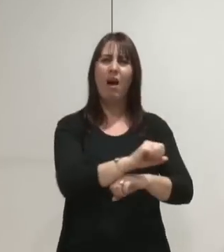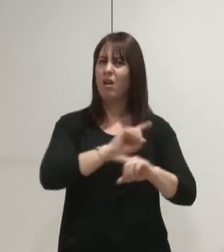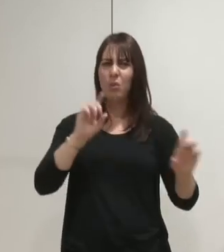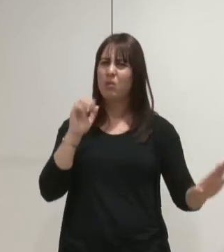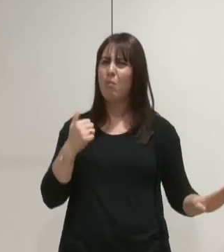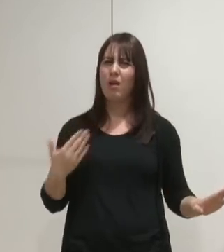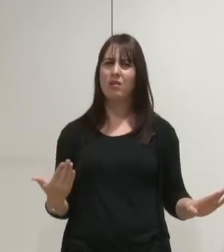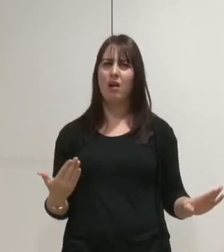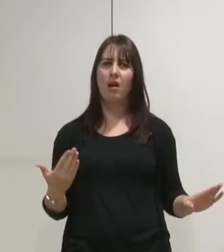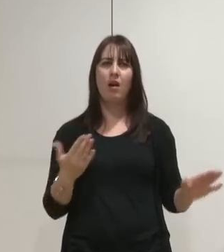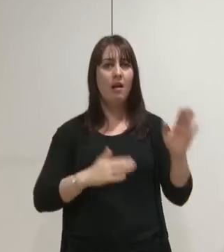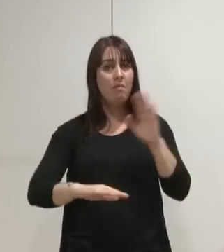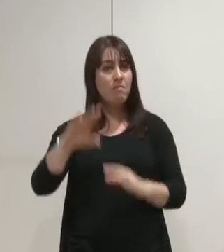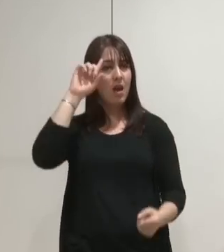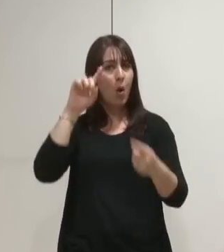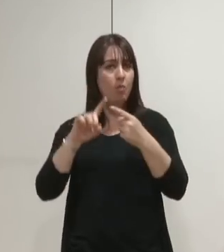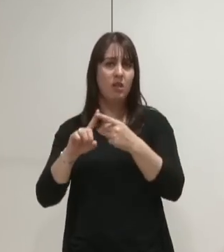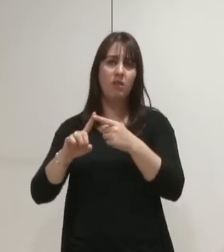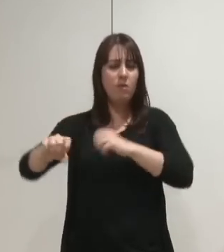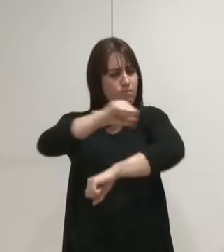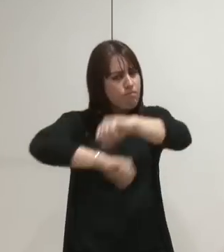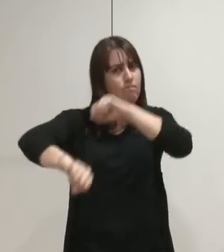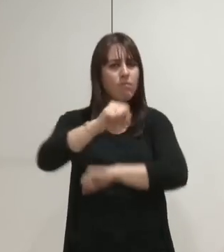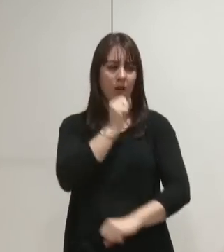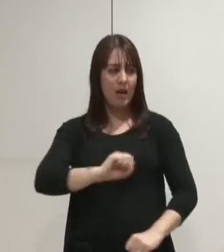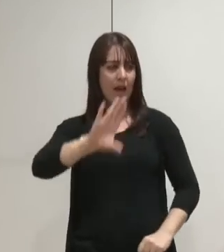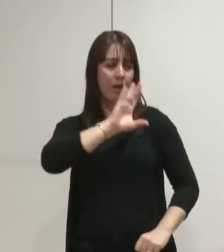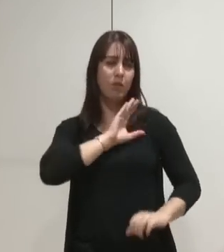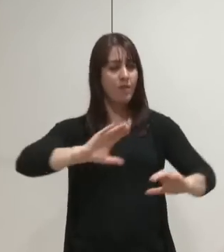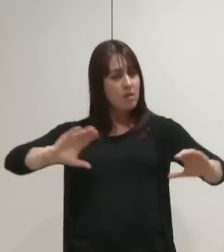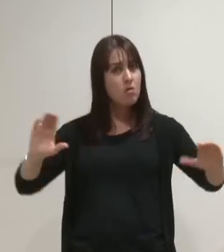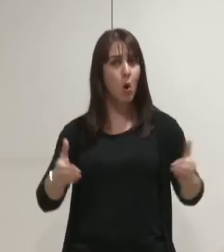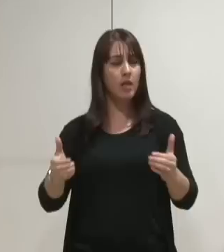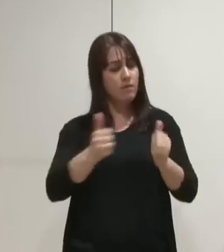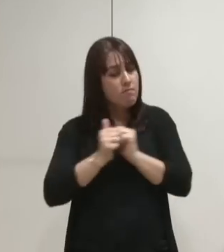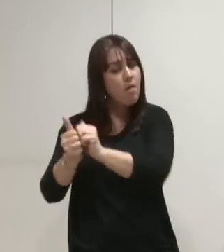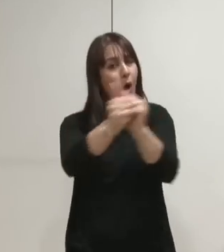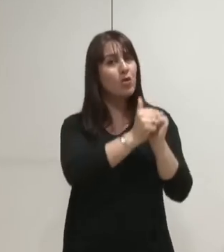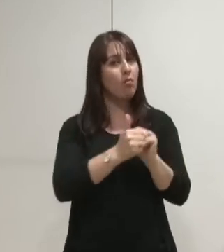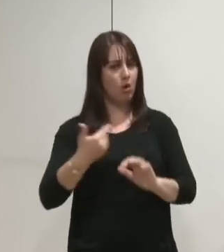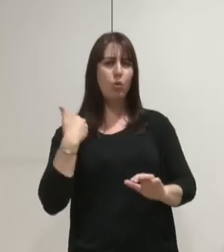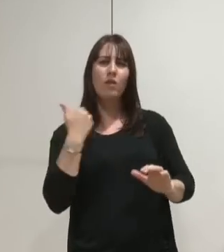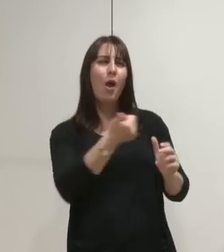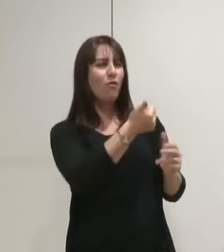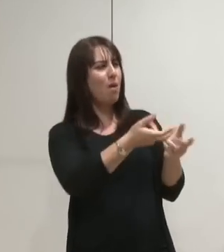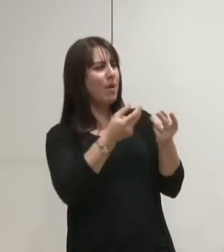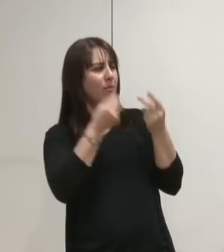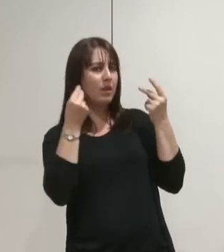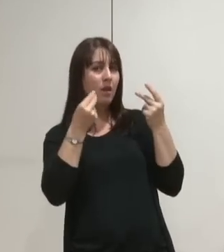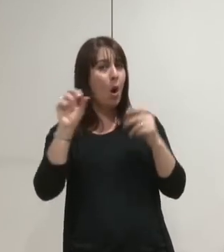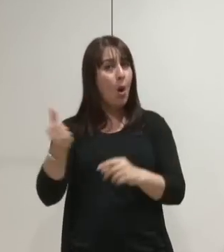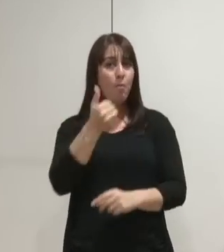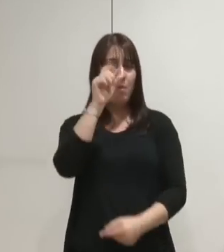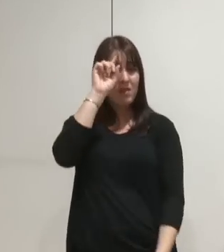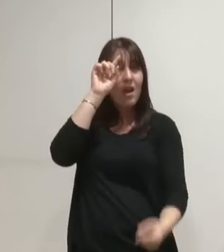nous mais de tout faire en responsabilité collective vous l'avez évoqué tout à l'heure pour que l'intérêt de la ville passe avant